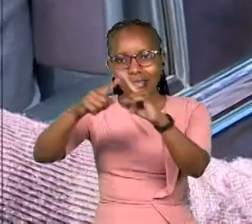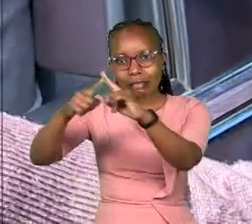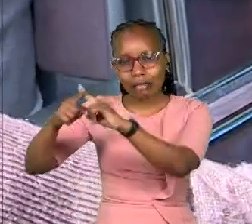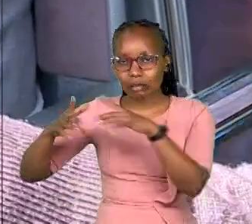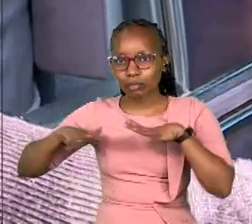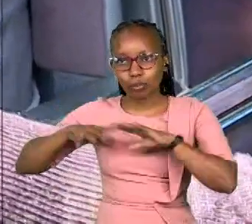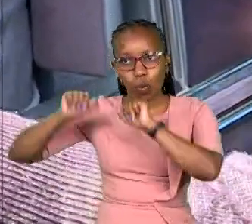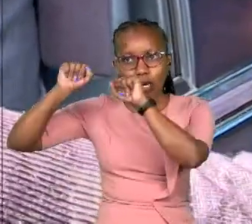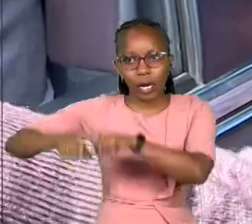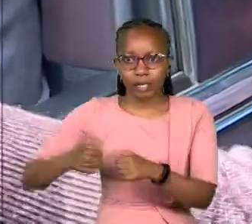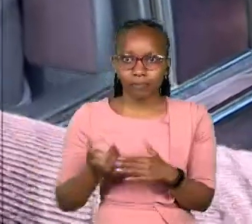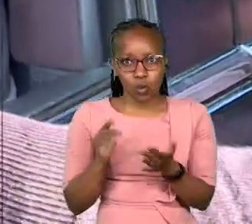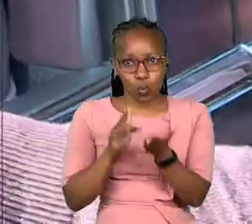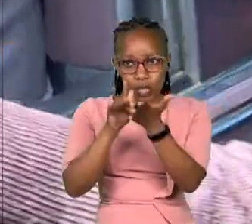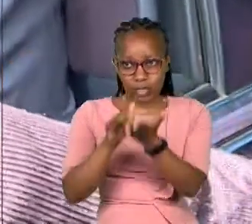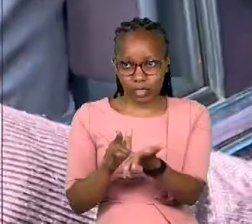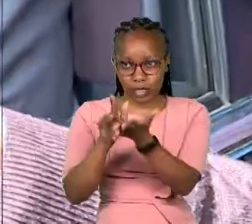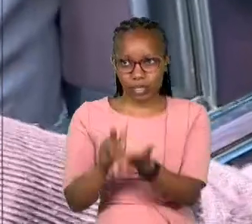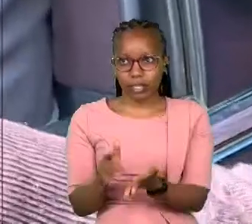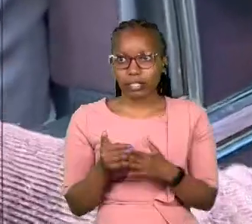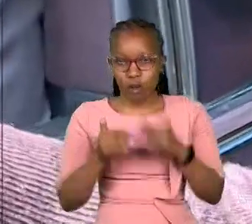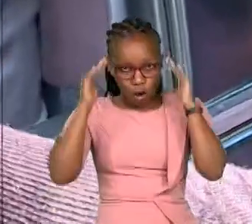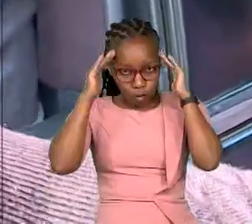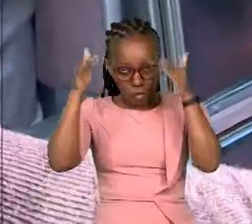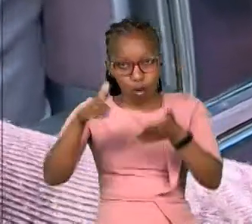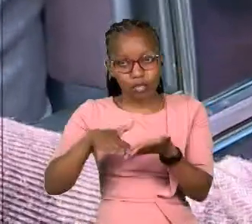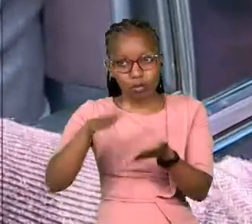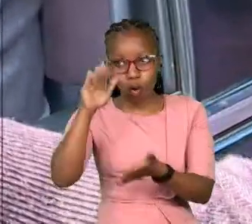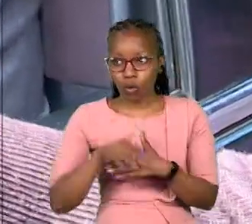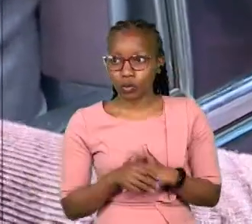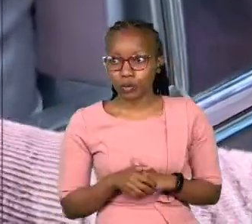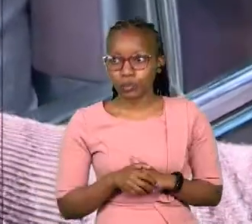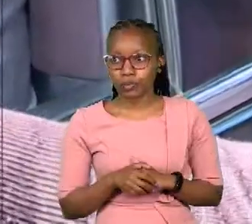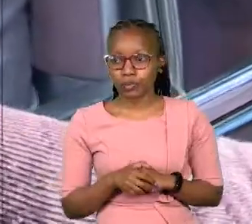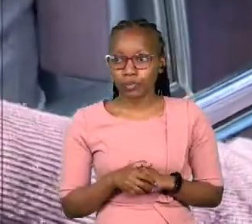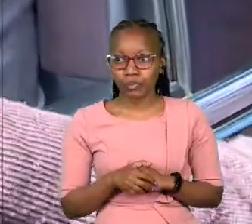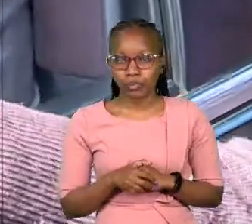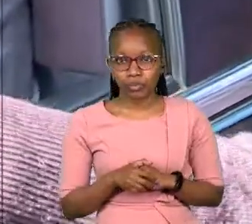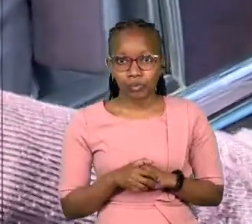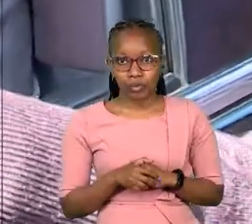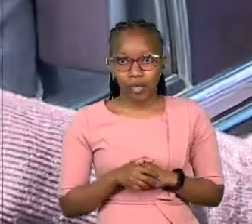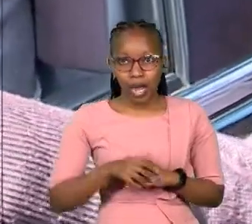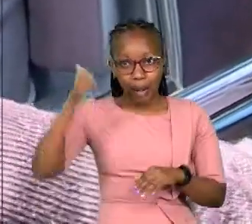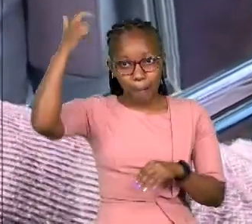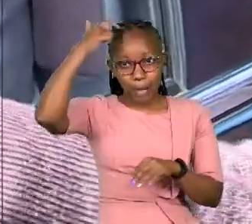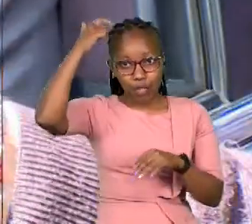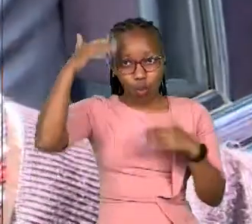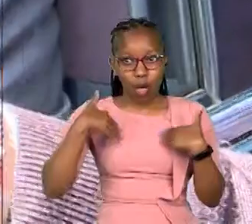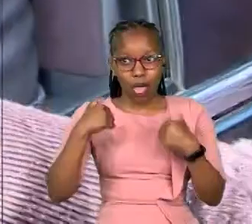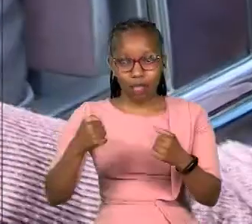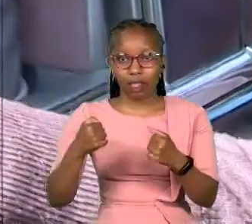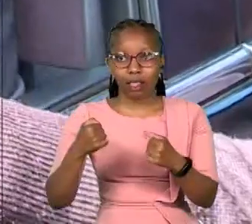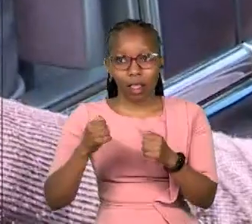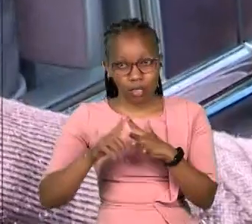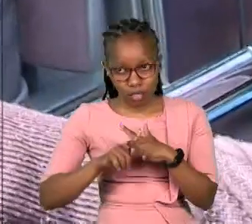tunasisitiza hiyo kitu yaangaliwe kabisa, waanze kufanya hiyo kikosi ya matibabu na waingilie katika